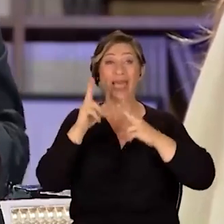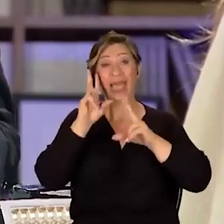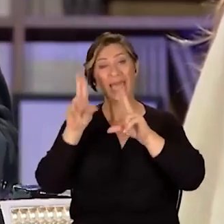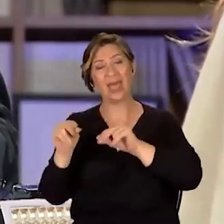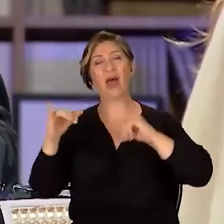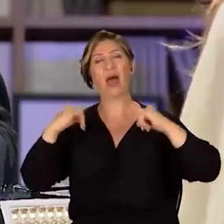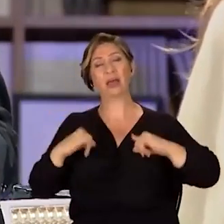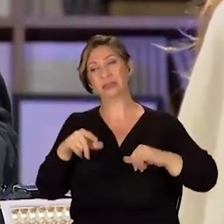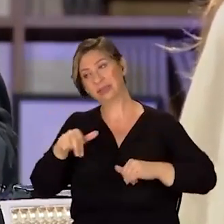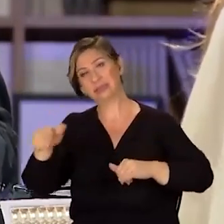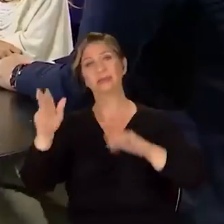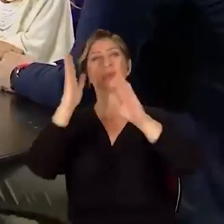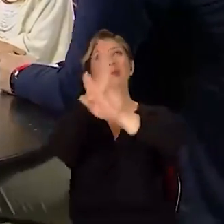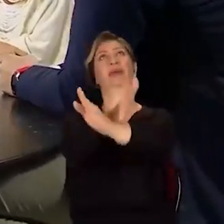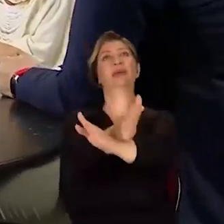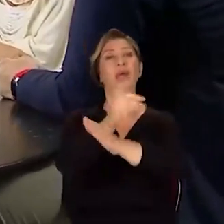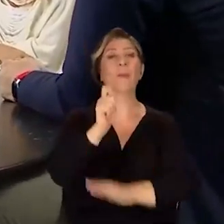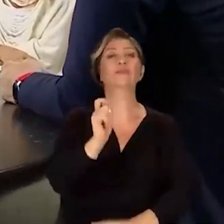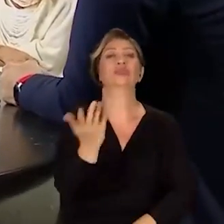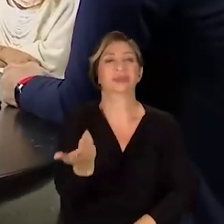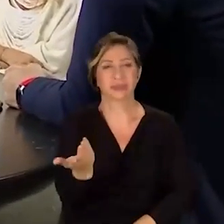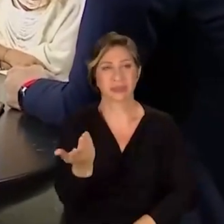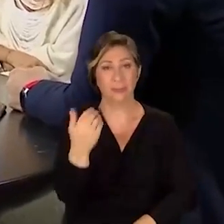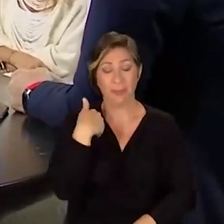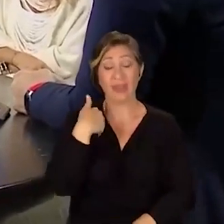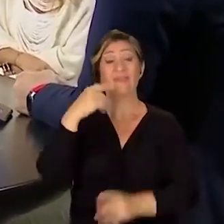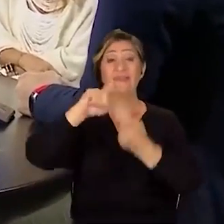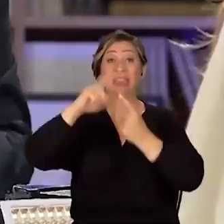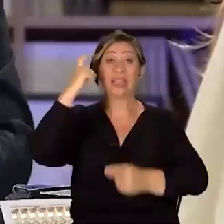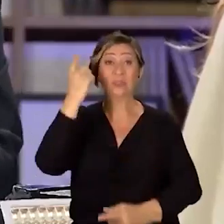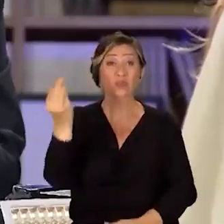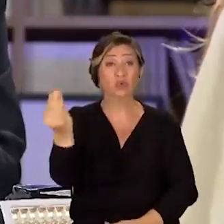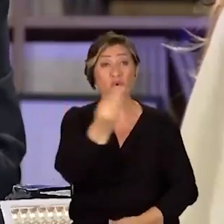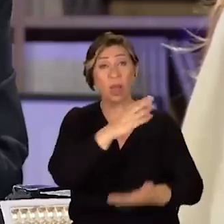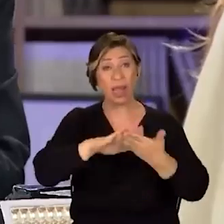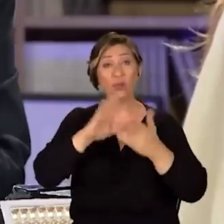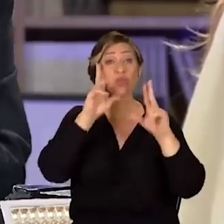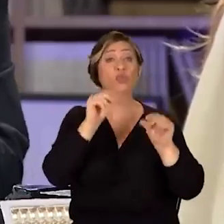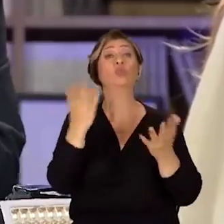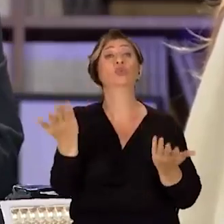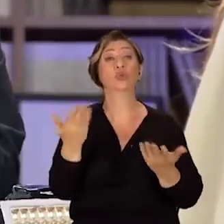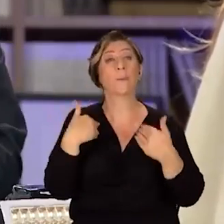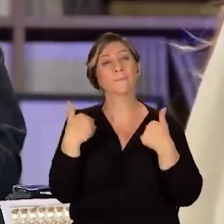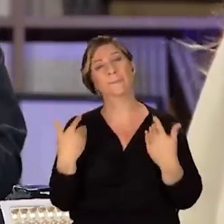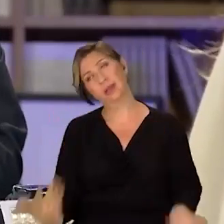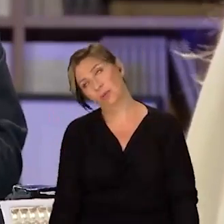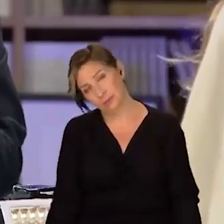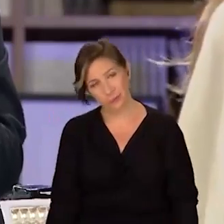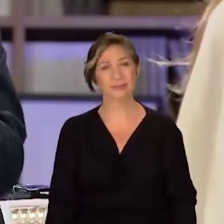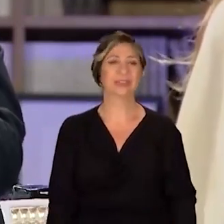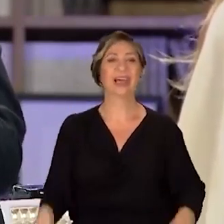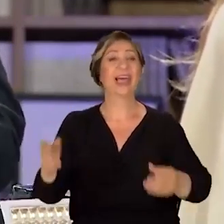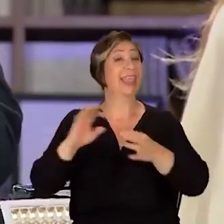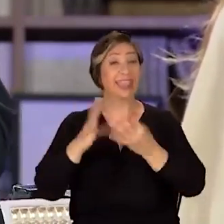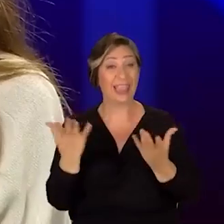böyle gidemeyeceksiniz. Bugün ben ve tanıdığım birçok arkadaşım biz uyumuyoruz, bayılıyoruz. Yani